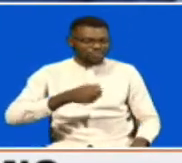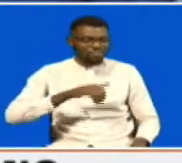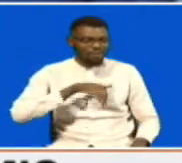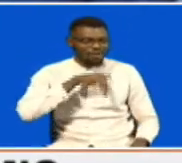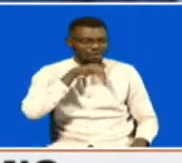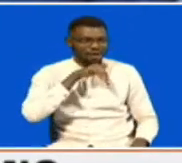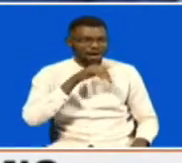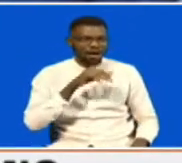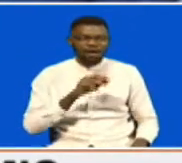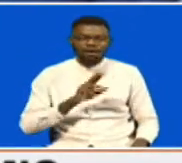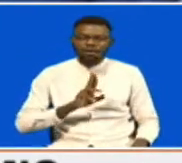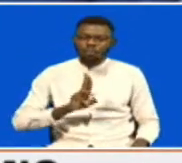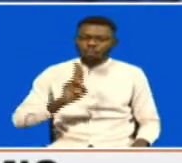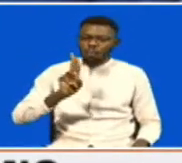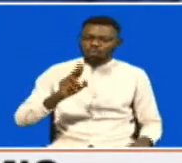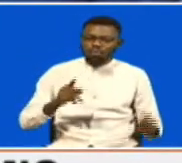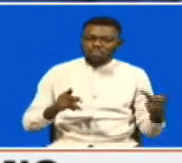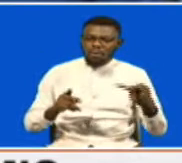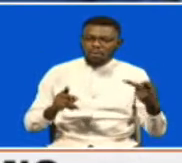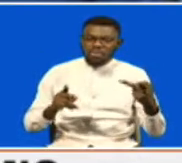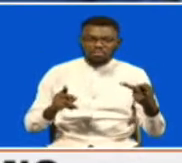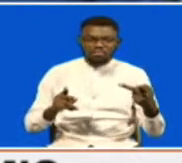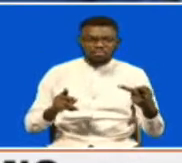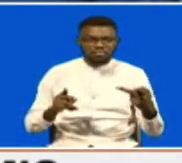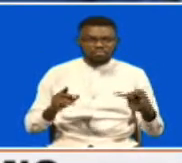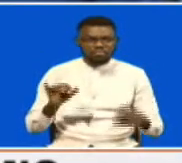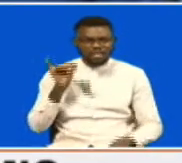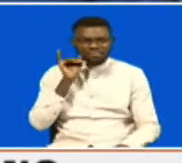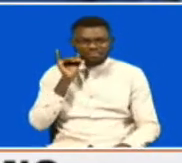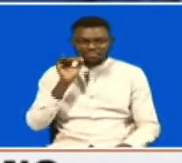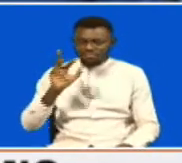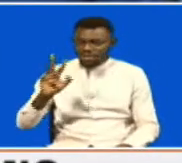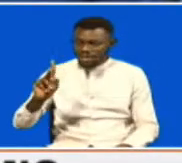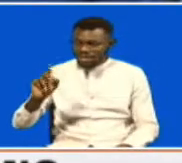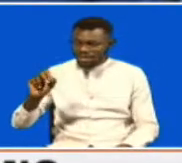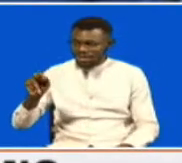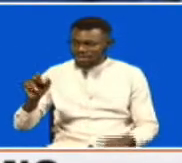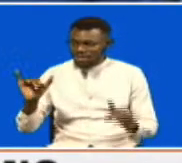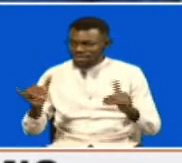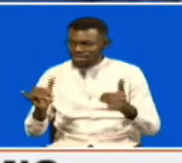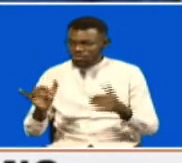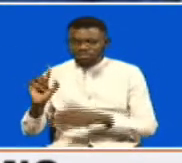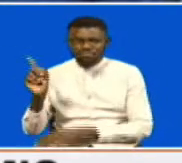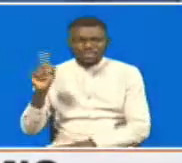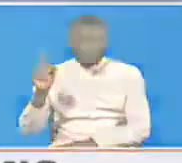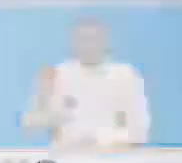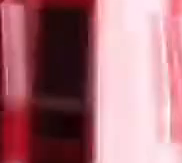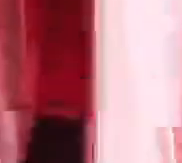Odinga na Rais Mstaafu Uhuru Kenyatta. Emmanuel To, KTN News, Nairobi.